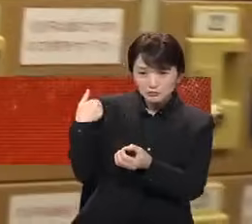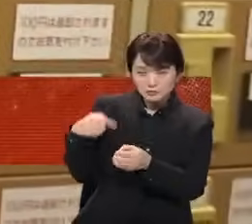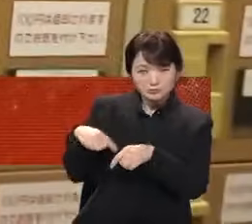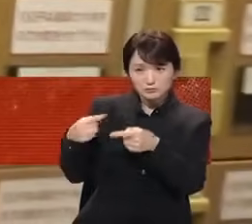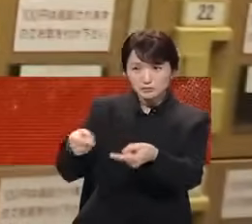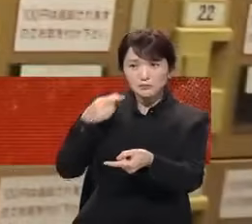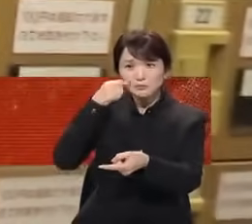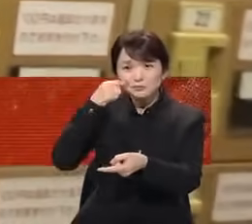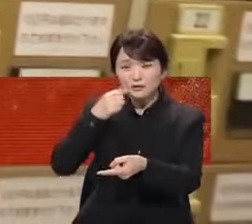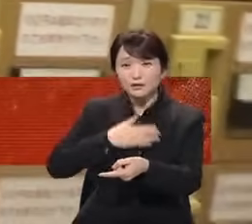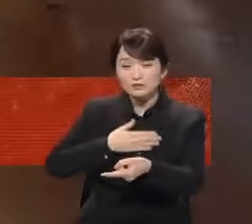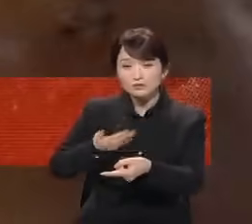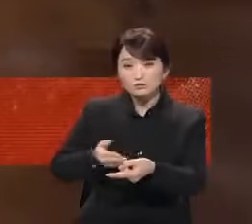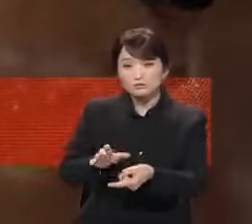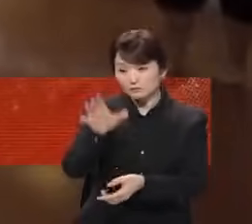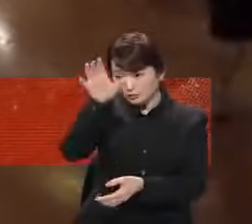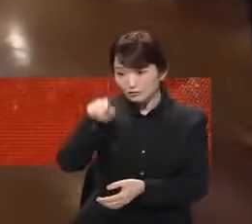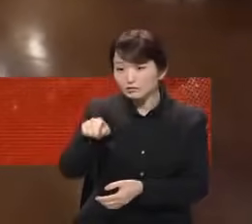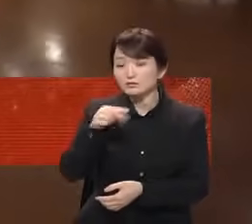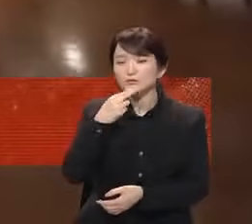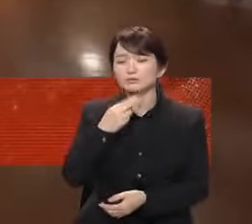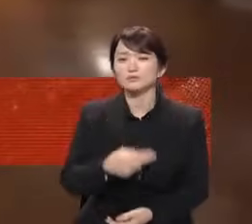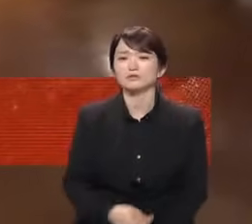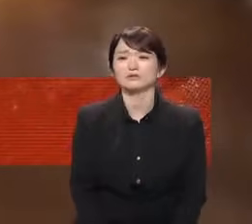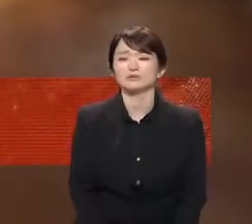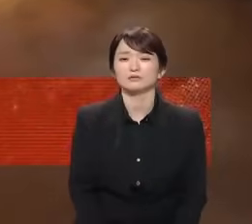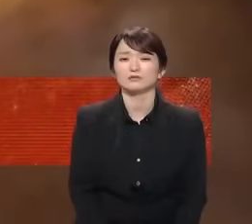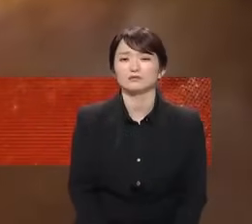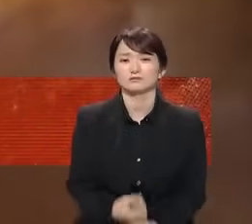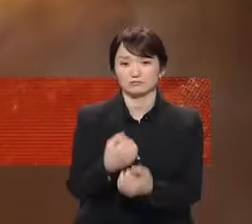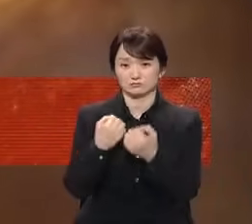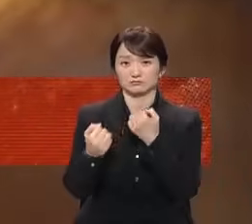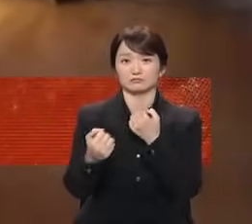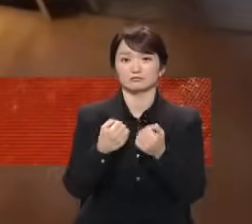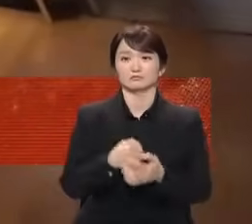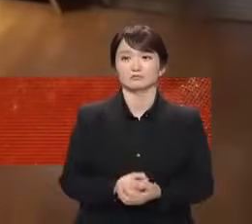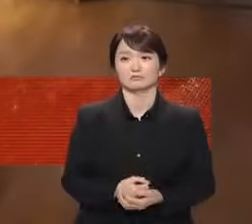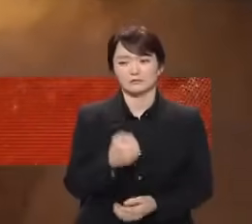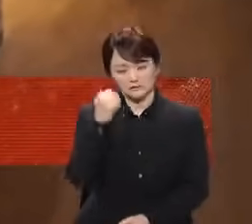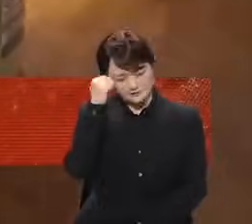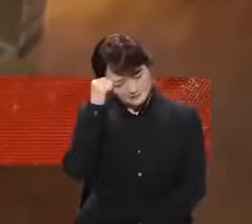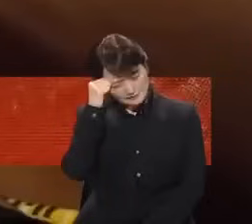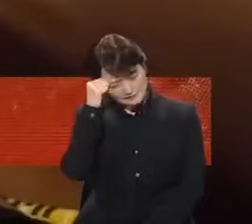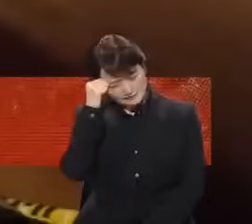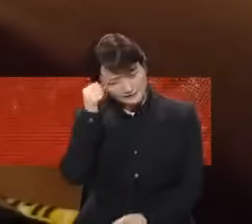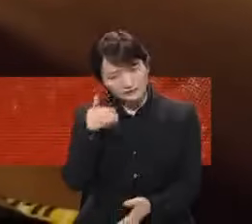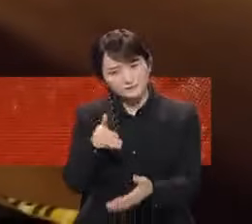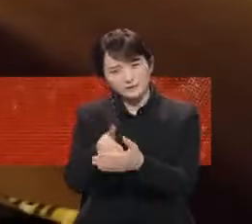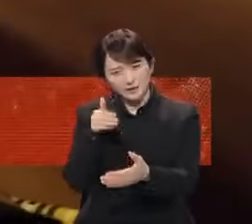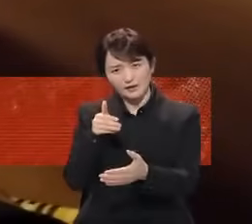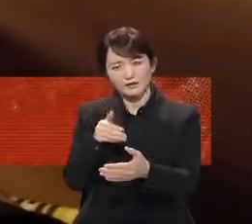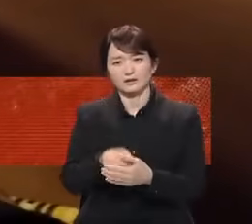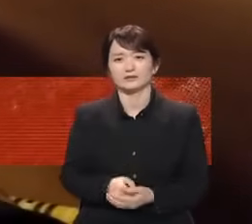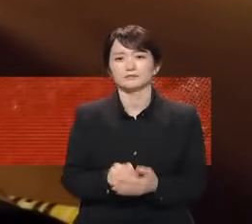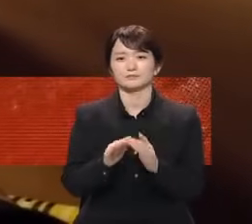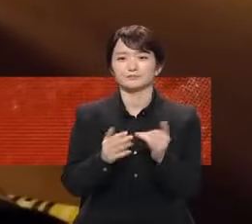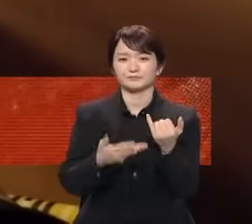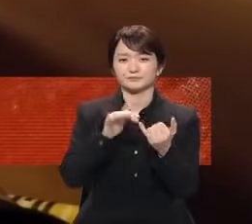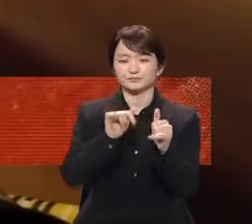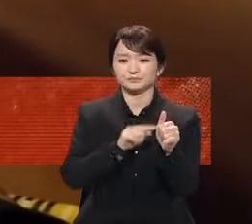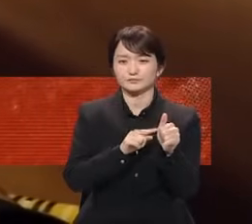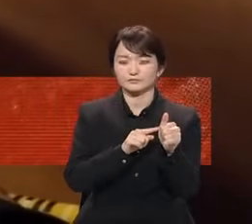있어야 되잖아요. 그런 안내사항 자체가 없습니다. 그럼에도 불구하고 숙박이 거부당했고 결국 이 유튜버가